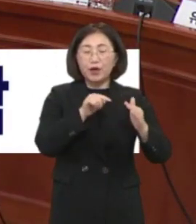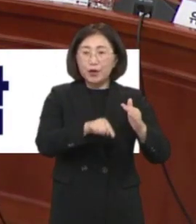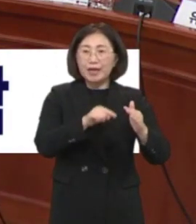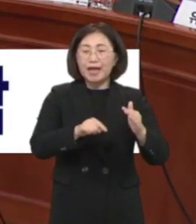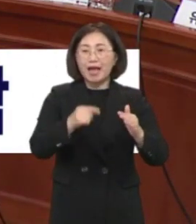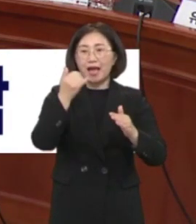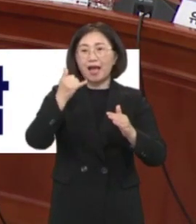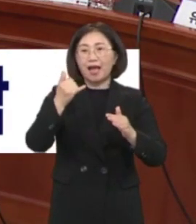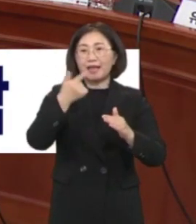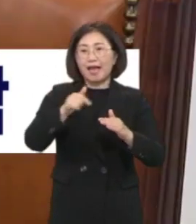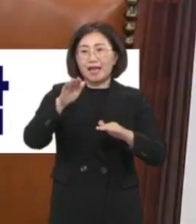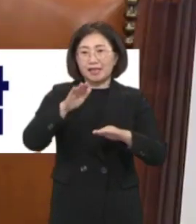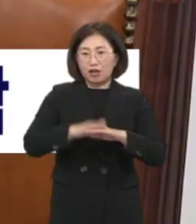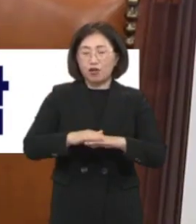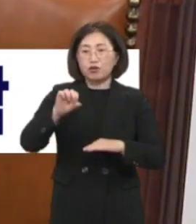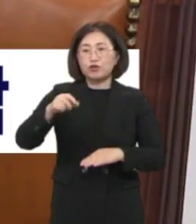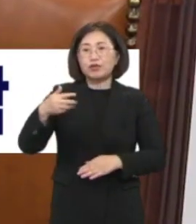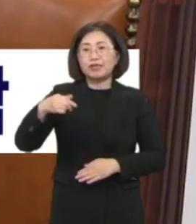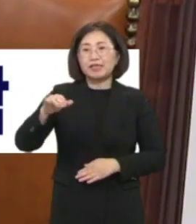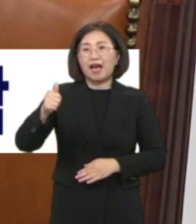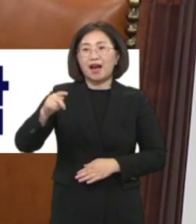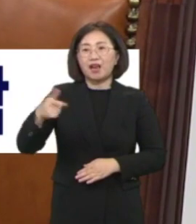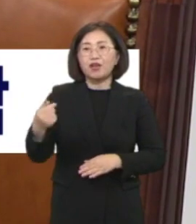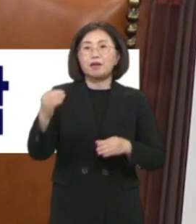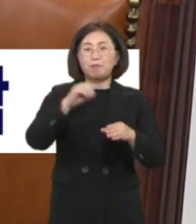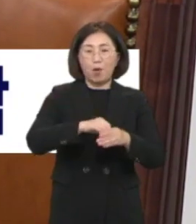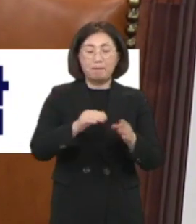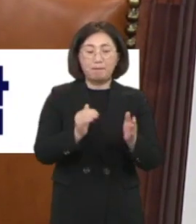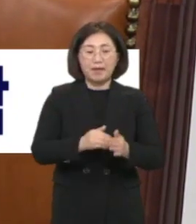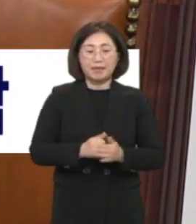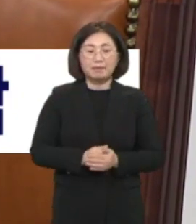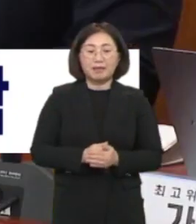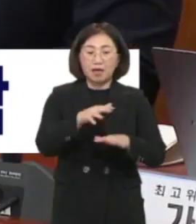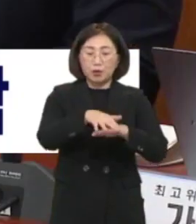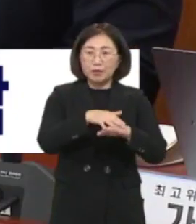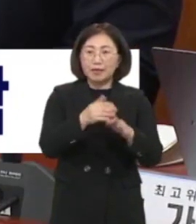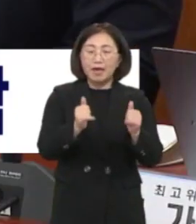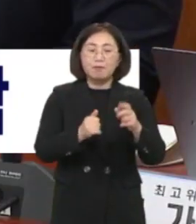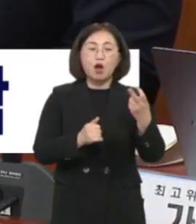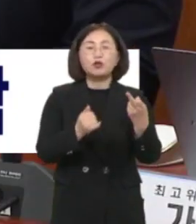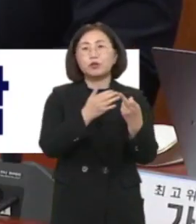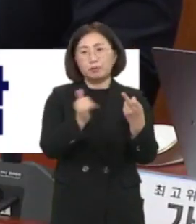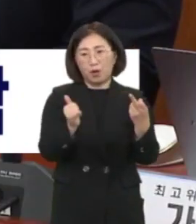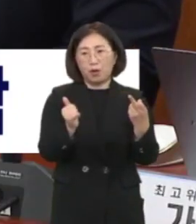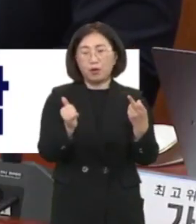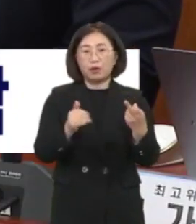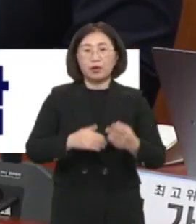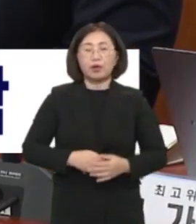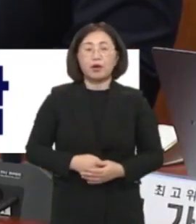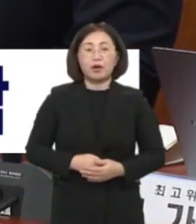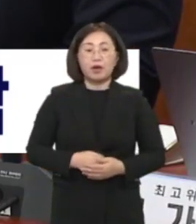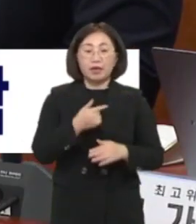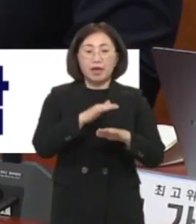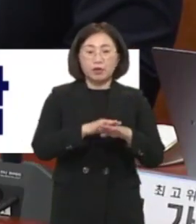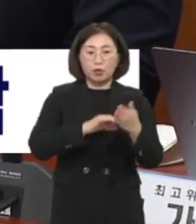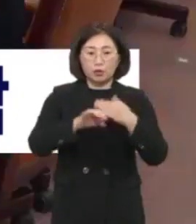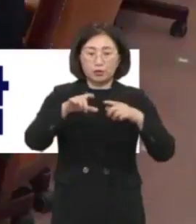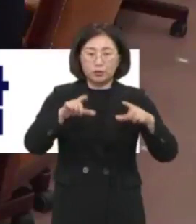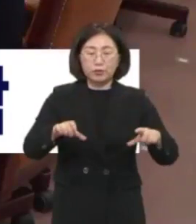포함됐습니다. 국민의힘은 이만희 사무총장을 단장으로 총 12명으로 총선 기획단을 구성한 가운데 대전